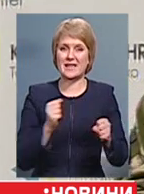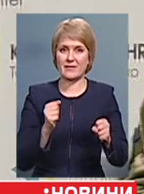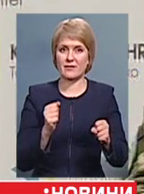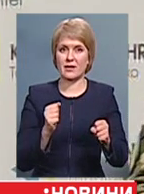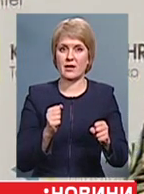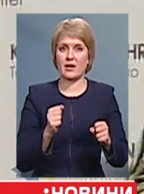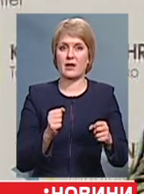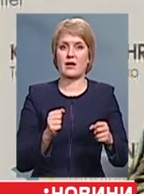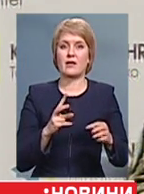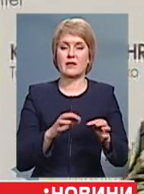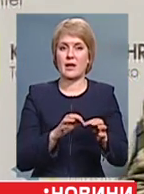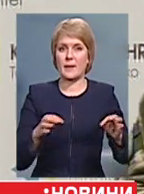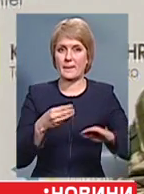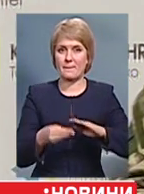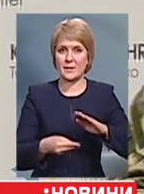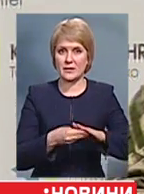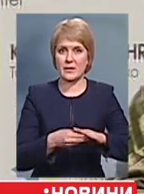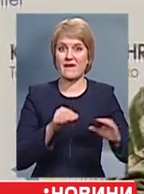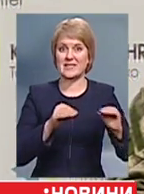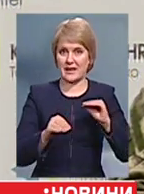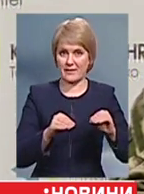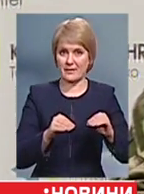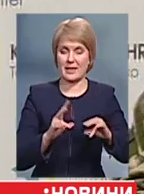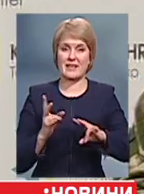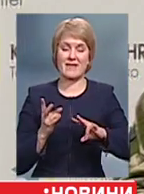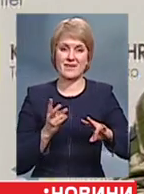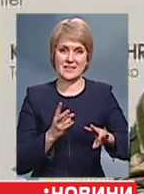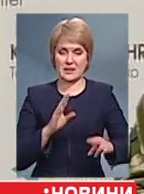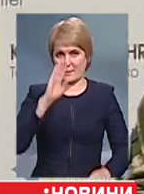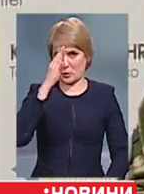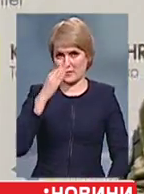на вибуховому пристрої, який встановили диверсанти противника.